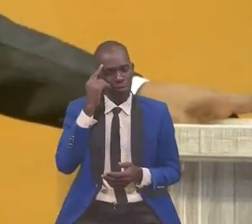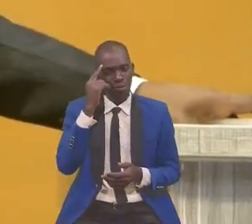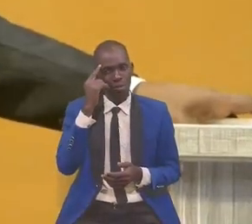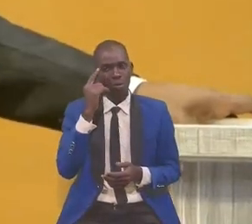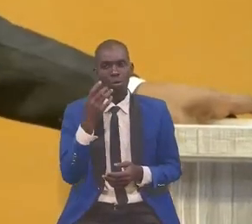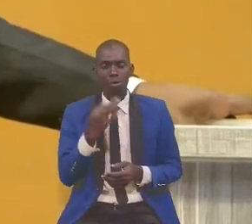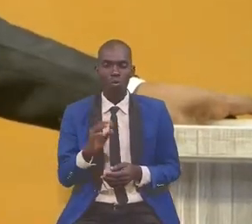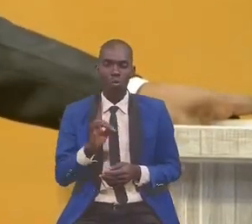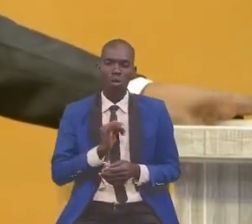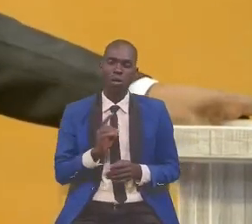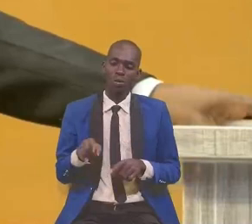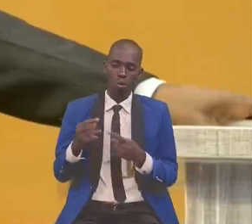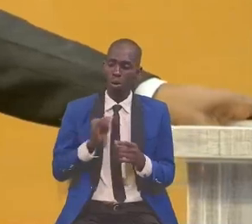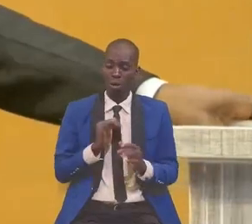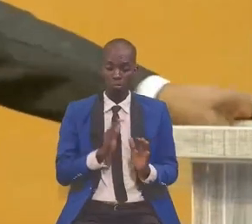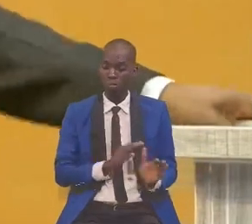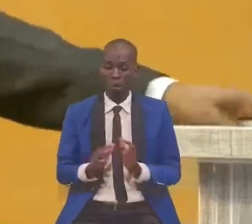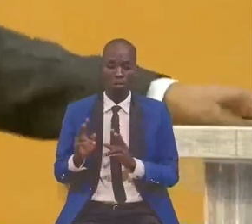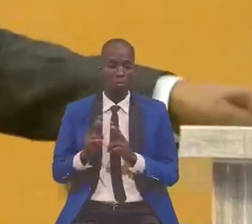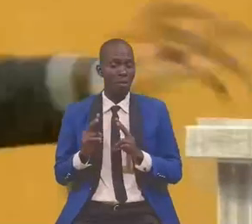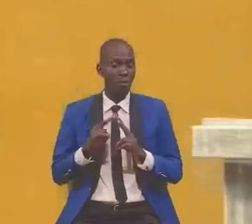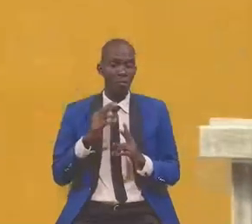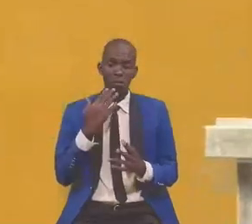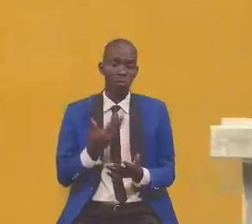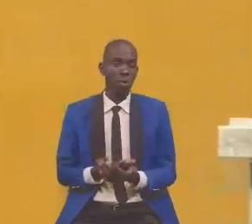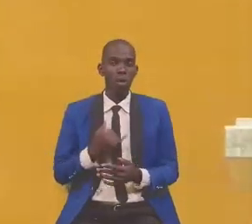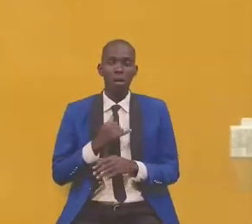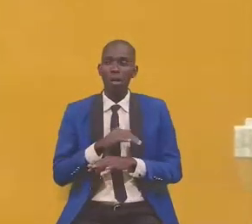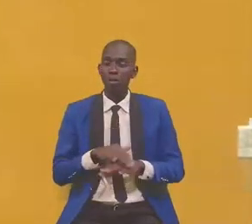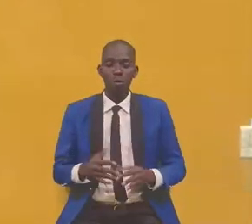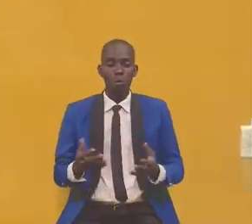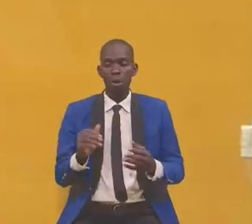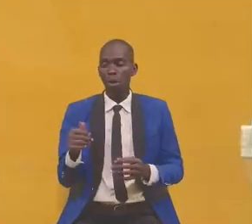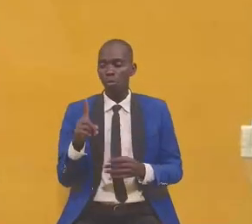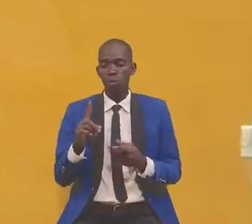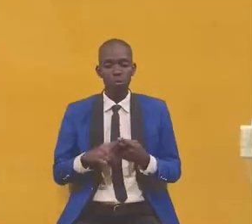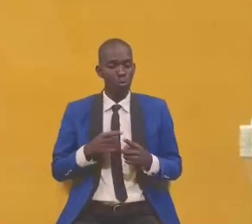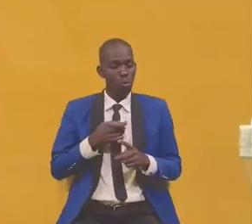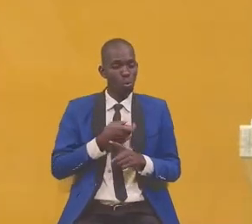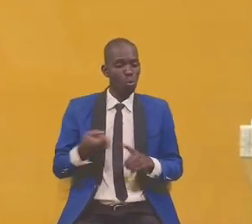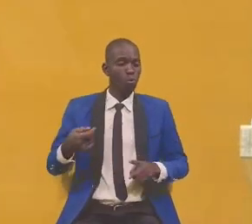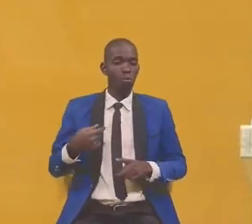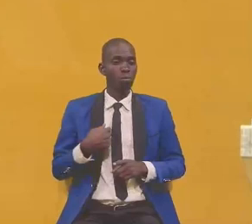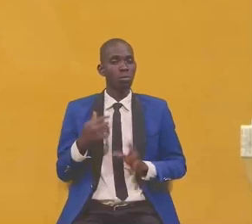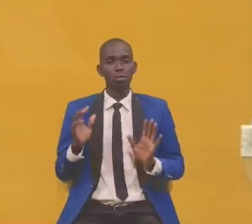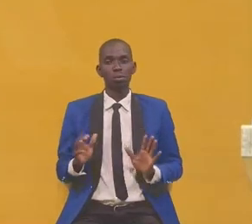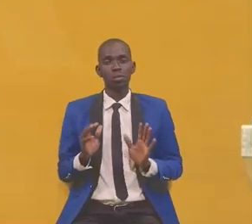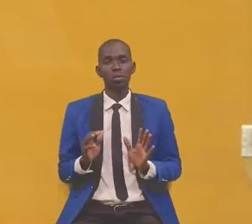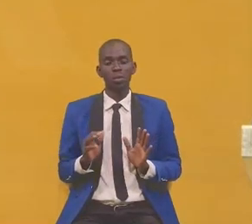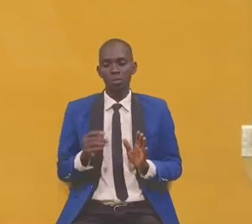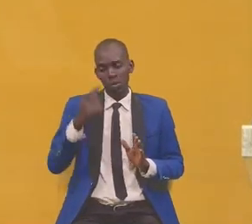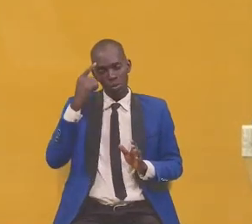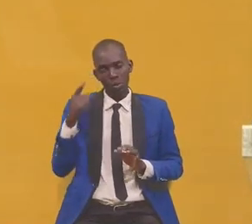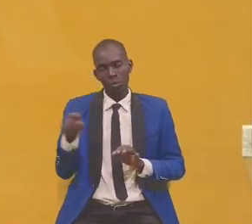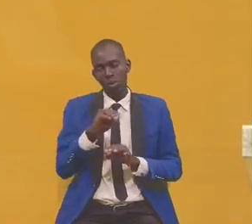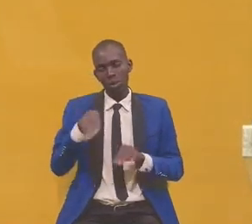planifie bien. Je ne veux pas que quelqu'un me fasse du mal avec ce qui me donne à manger. Tu ne